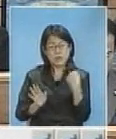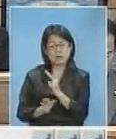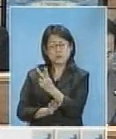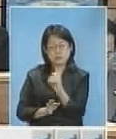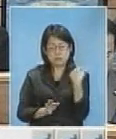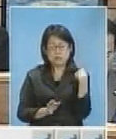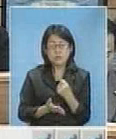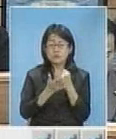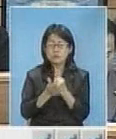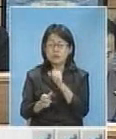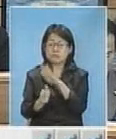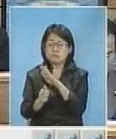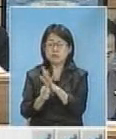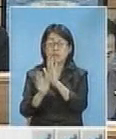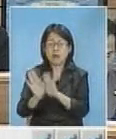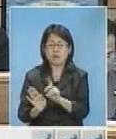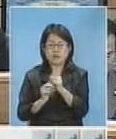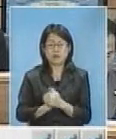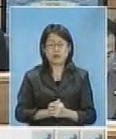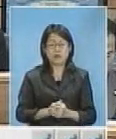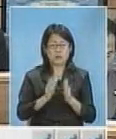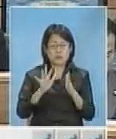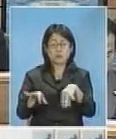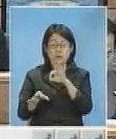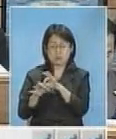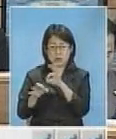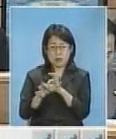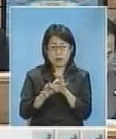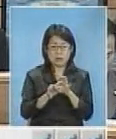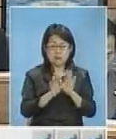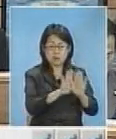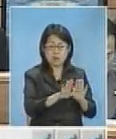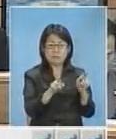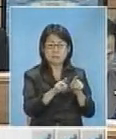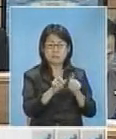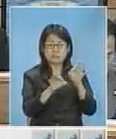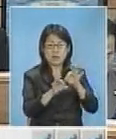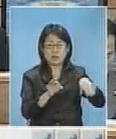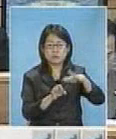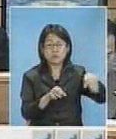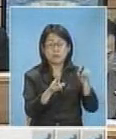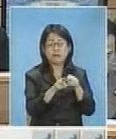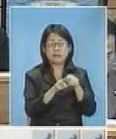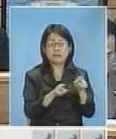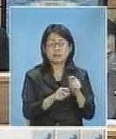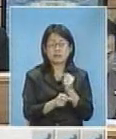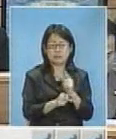ไรท่านจะดูแลพี่น้องประชาชนที่ใช้บริการธนาคารพาณิชย์อย่างไรว่าธนาคารพาณิชย์จะ